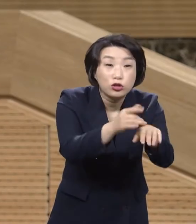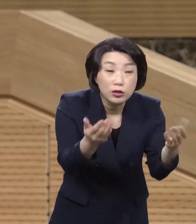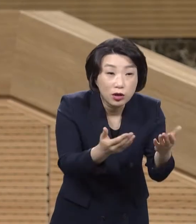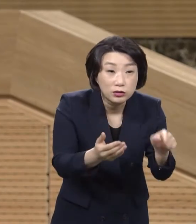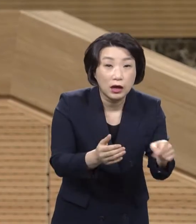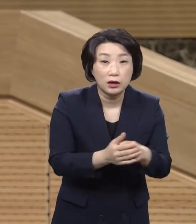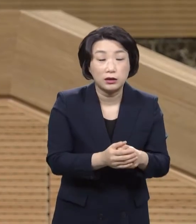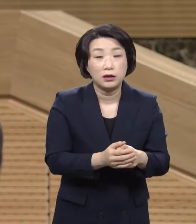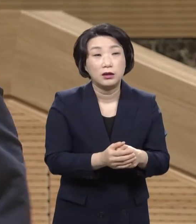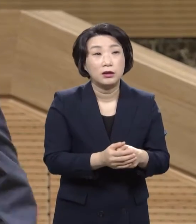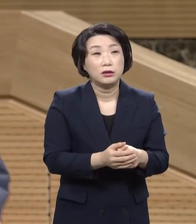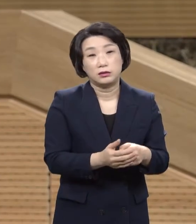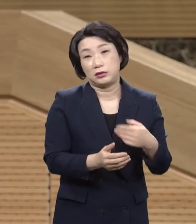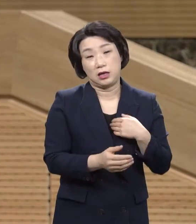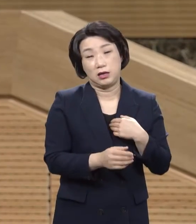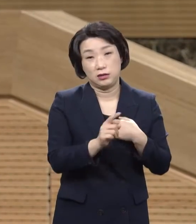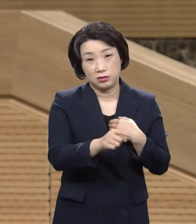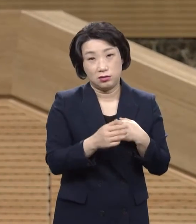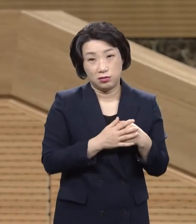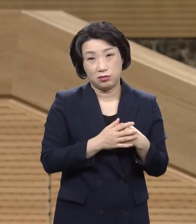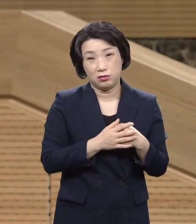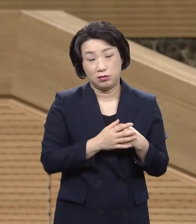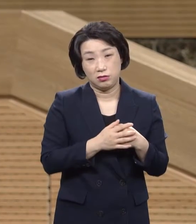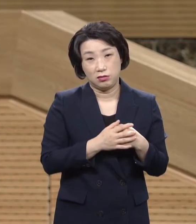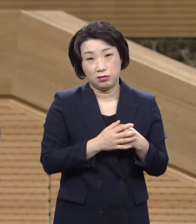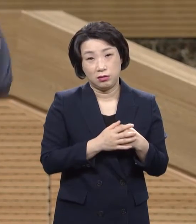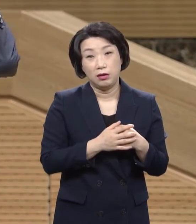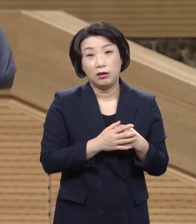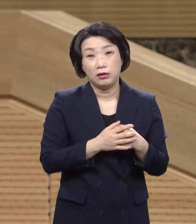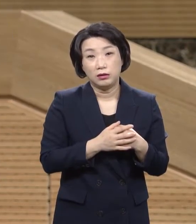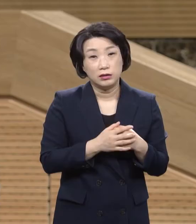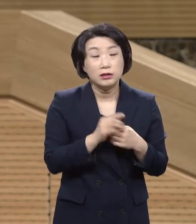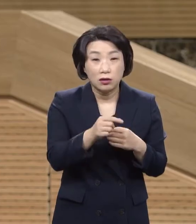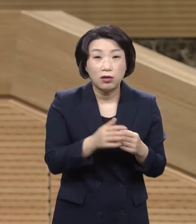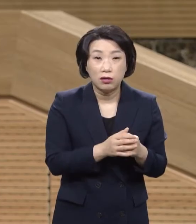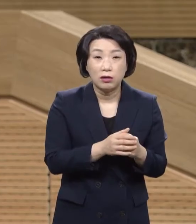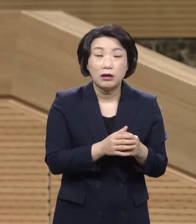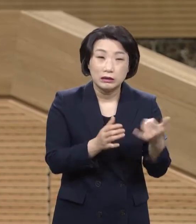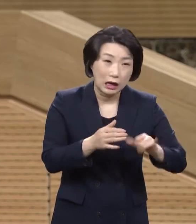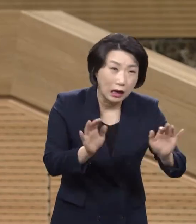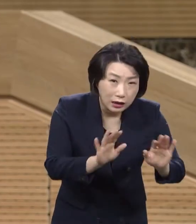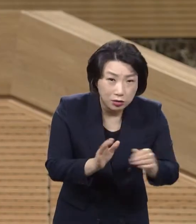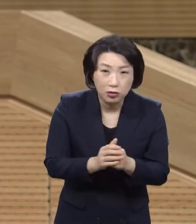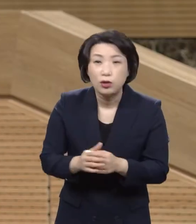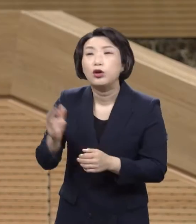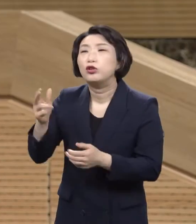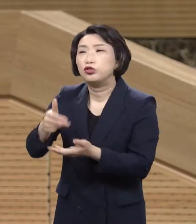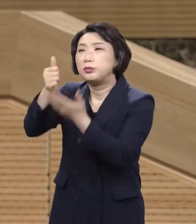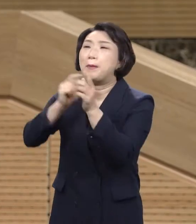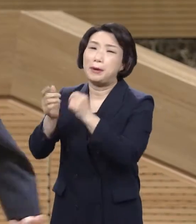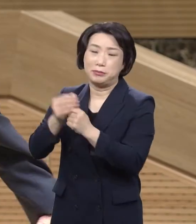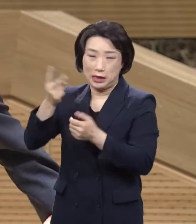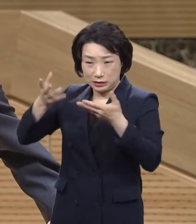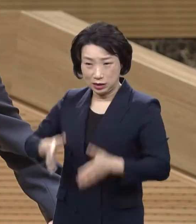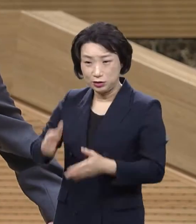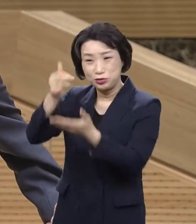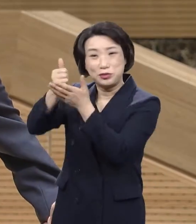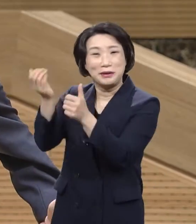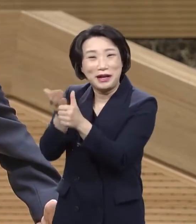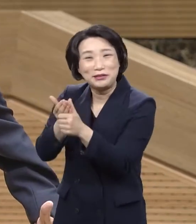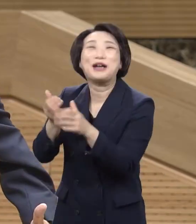귀신에게 버려진 자가 아니라 주님이 거듭난 주님이 양육할 사람이에요. 우리는